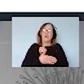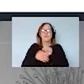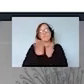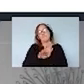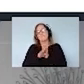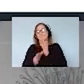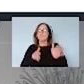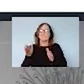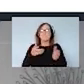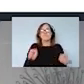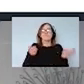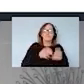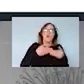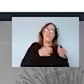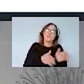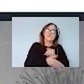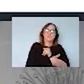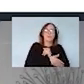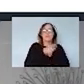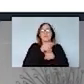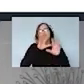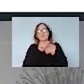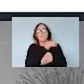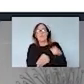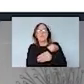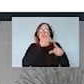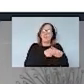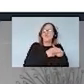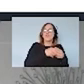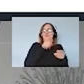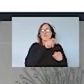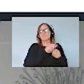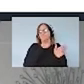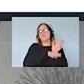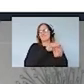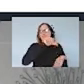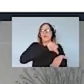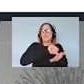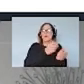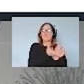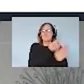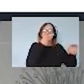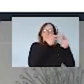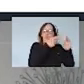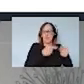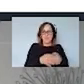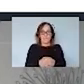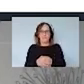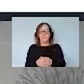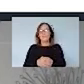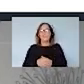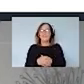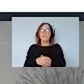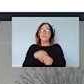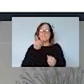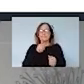to znaczy zakładamy, że otwarte zasoby, te wszystkie materiały, narzędzia, to jest tylko jakiś środek do osiągnięcia celu, że